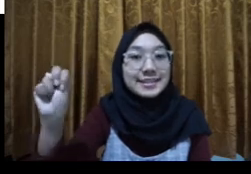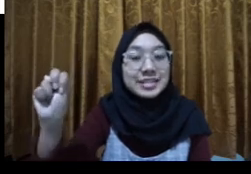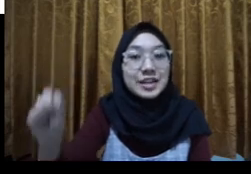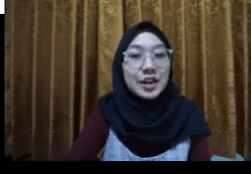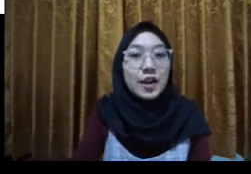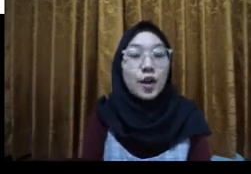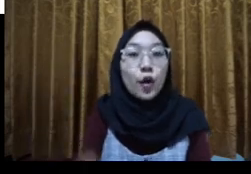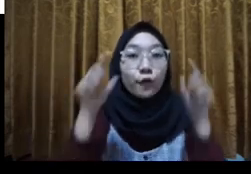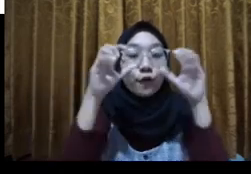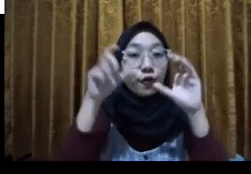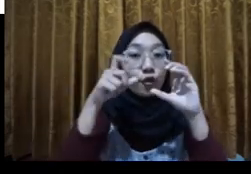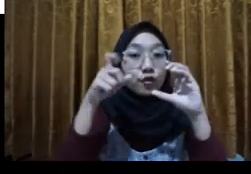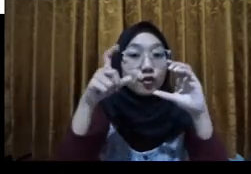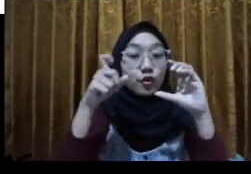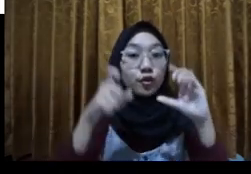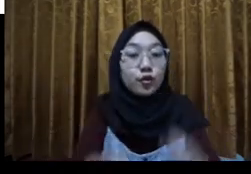sebuah